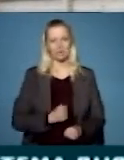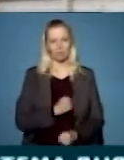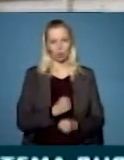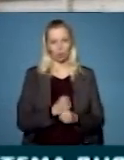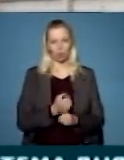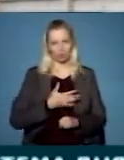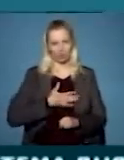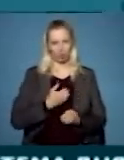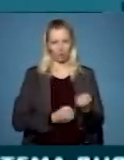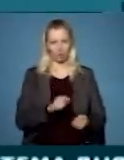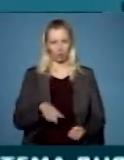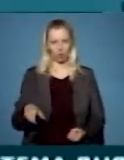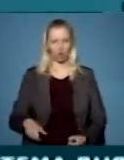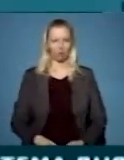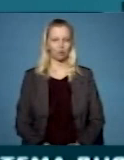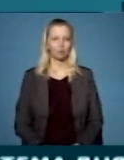дисциплінувати наших водіїв.